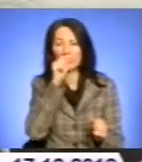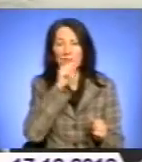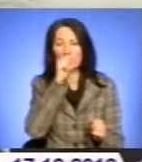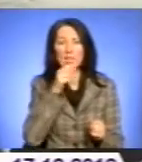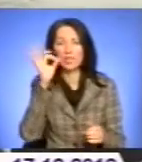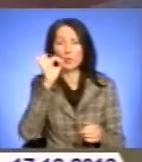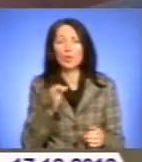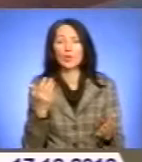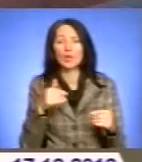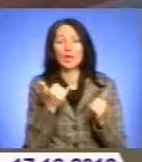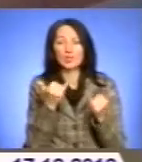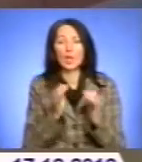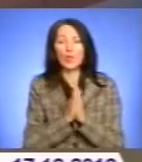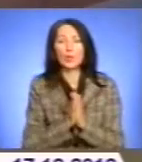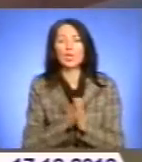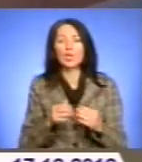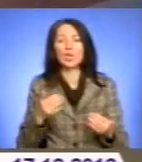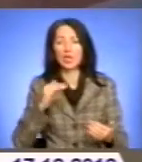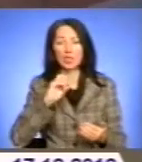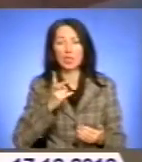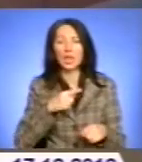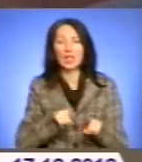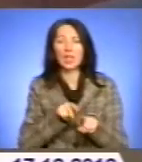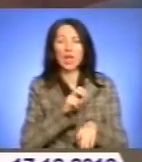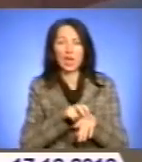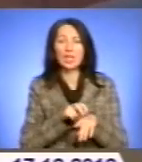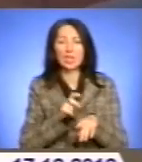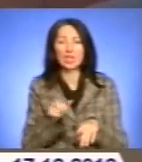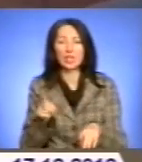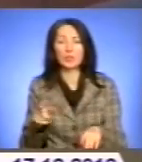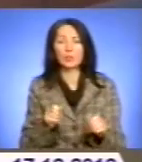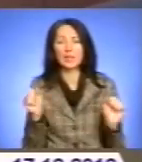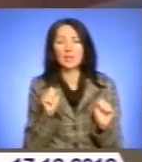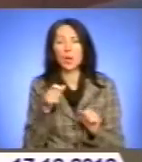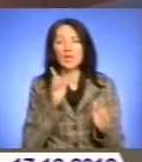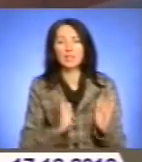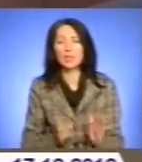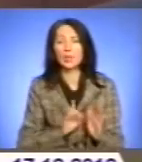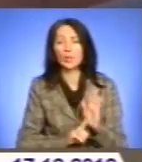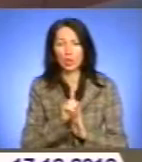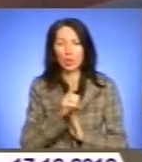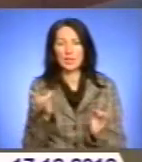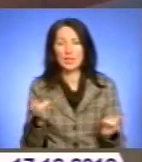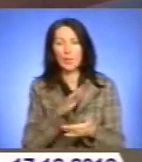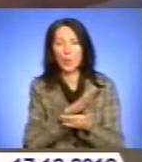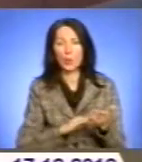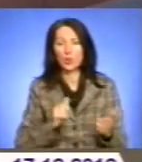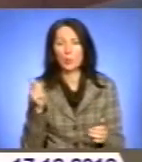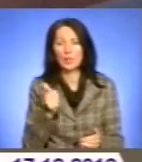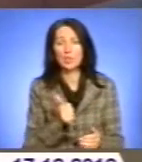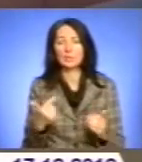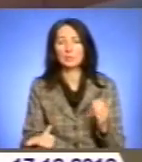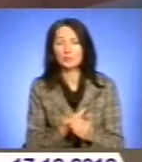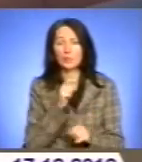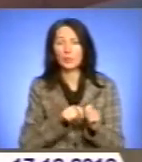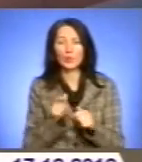та лікарів. Зима тільки починається. Треба протягом тижня ще раз перевірити готовність всіх служб і